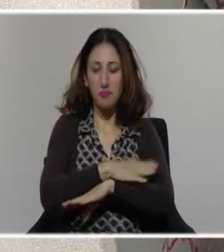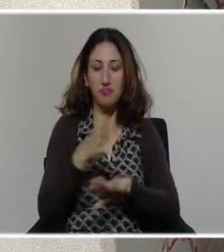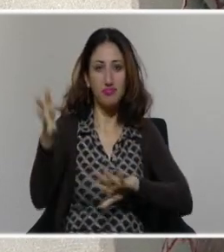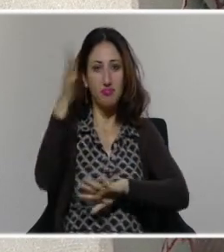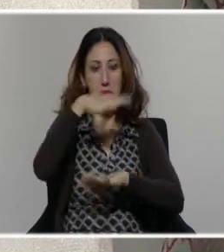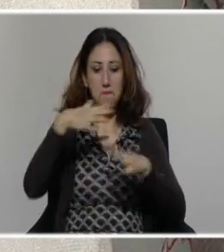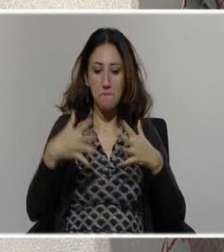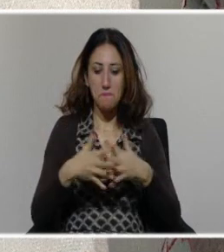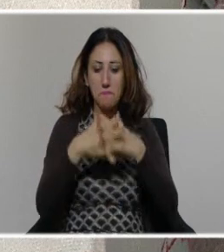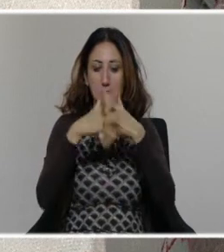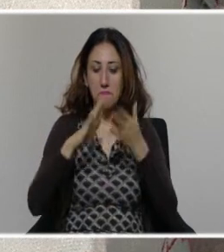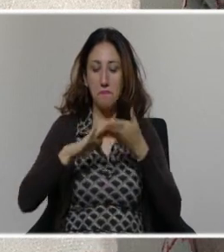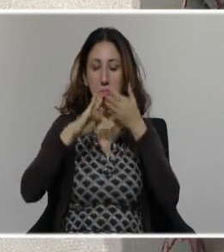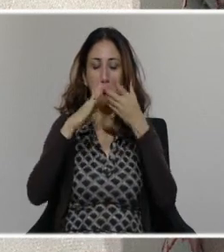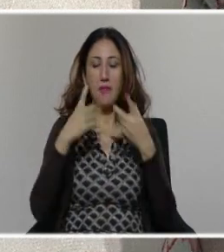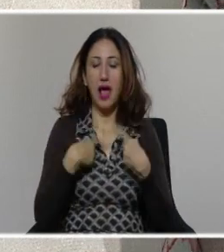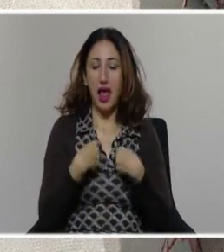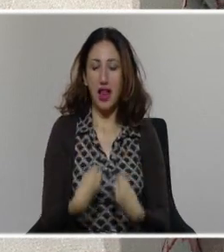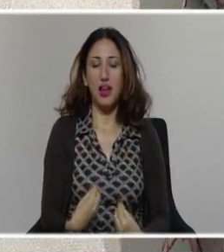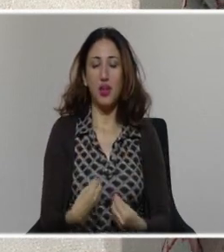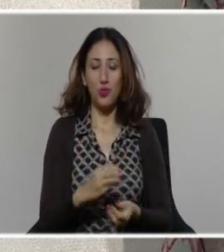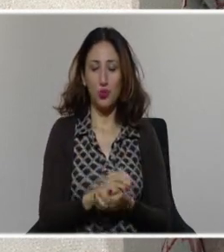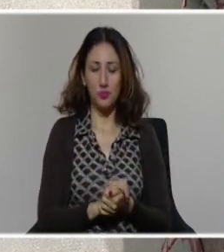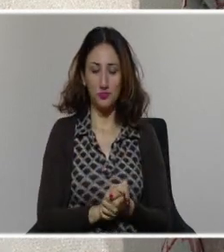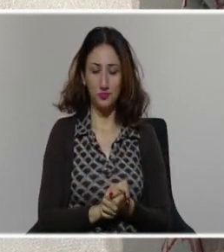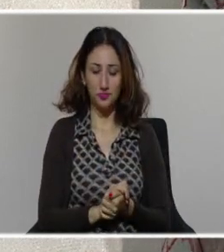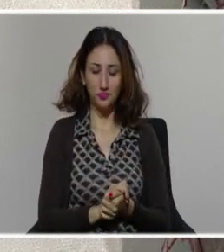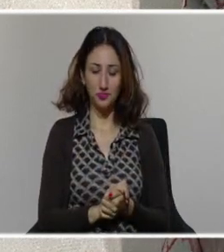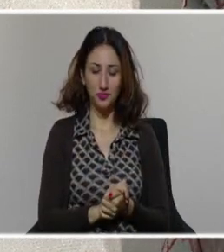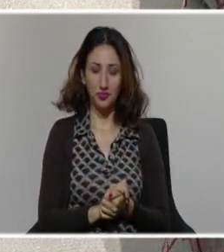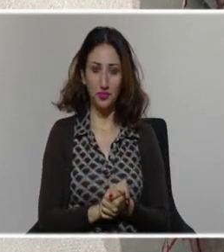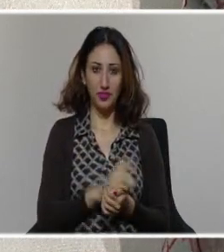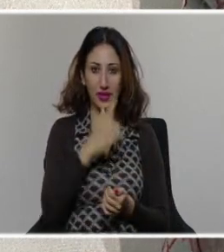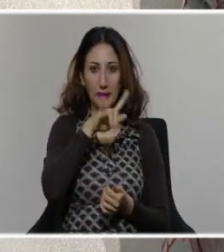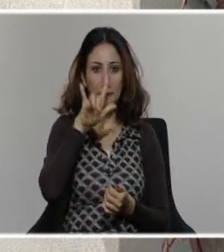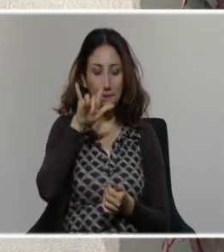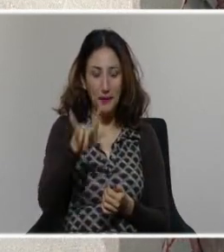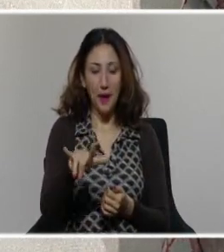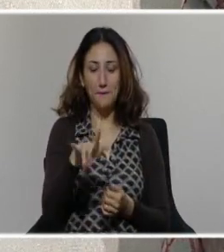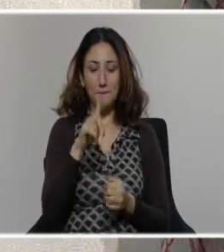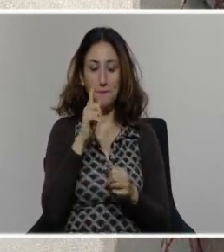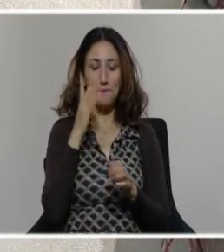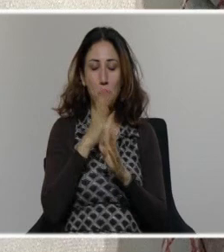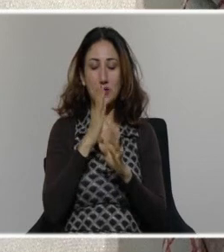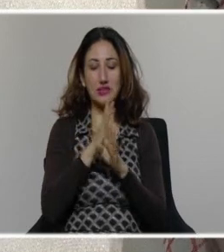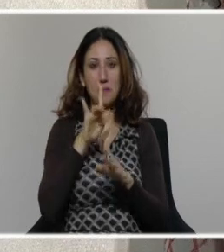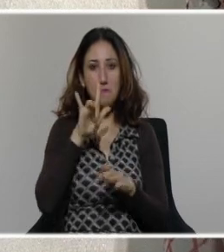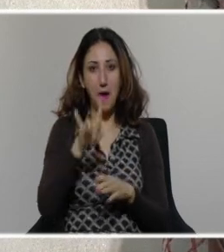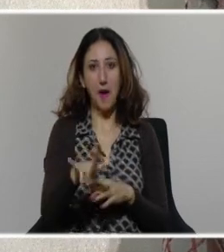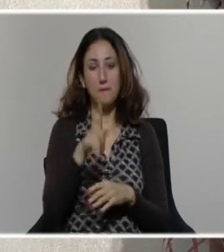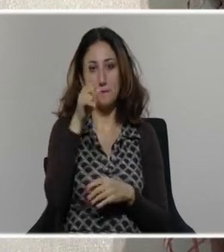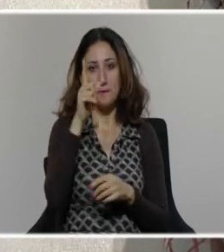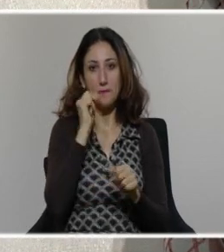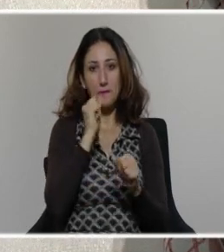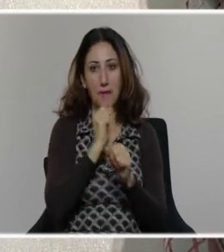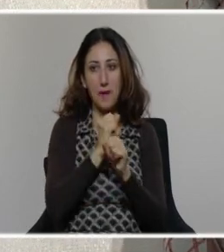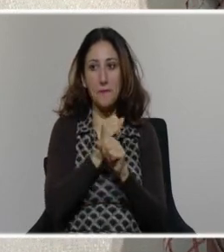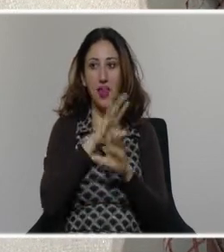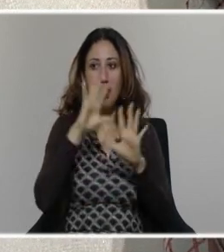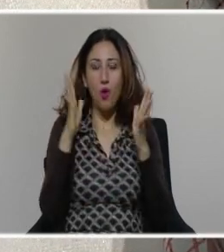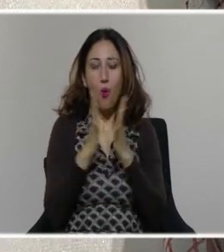فنان في العمل. يعني كان انت بتحب، كنت حابب الممثلين بتوعك وحابب الورق